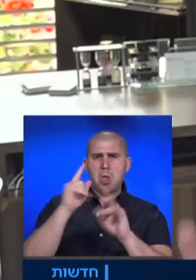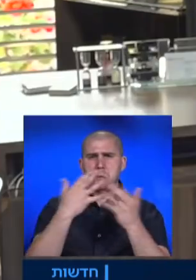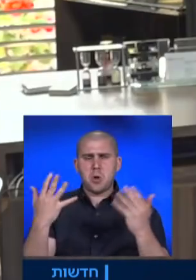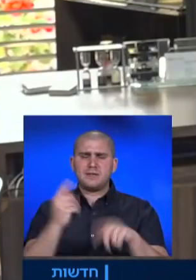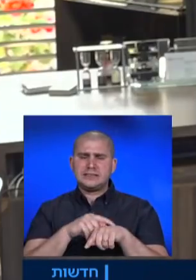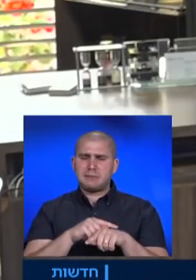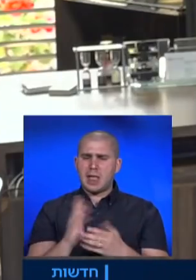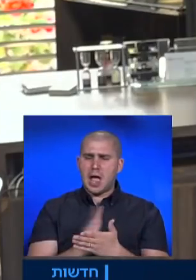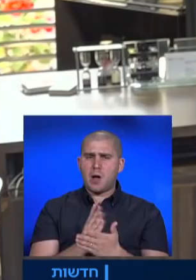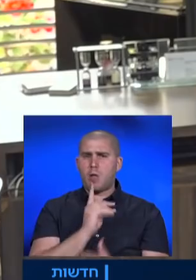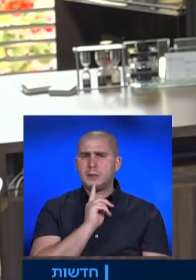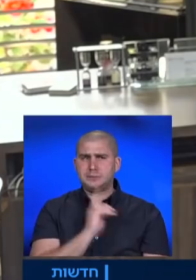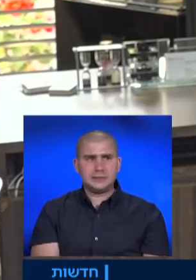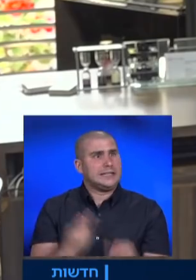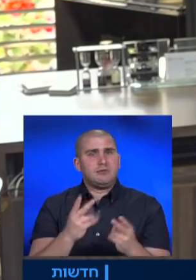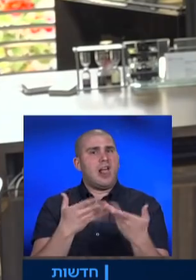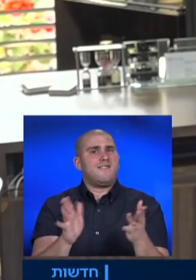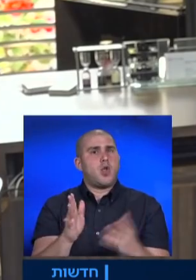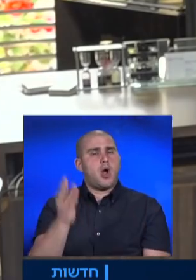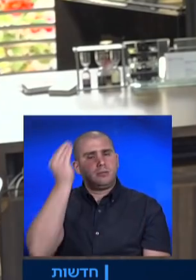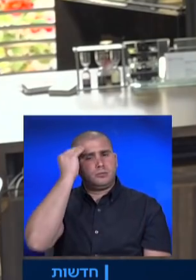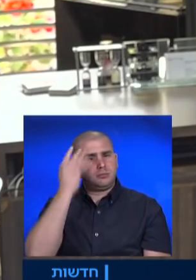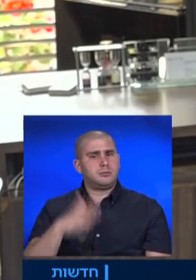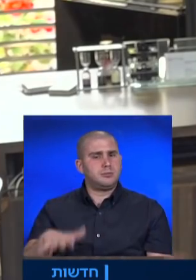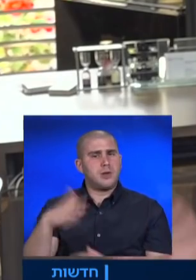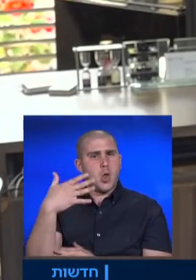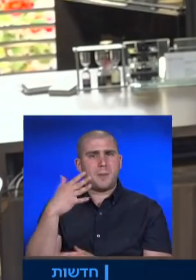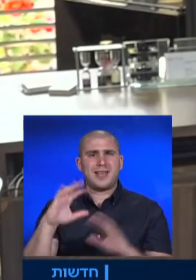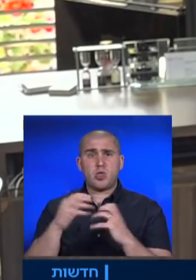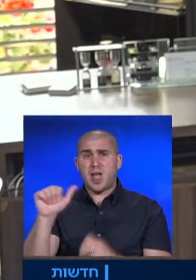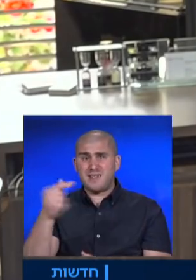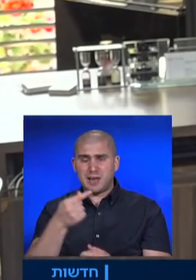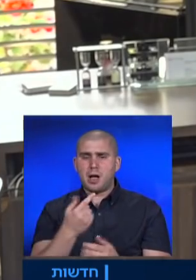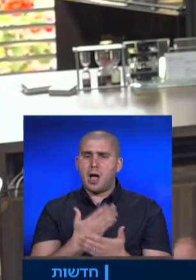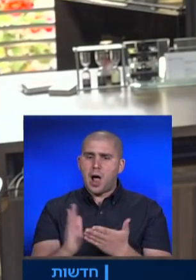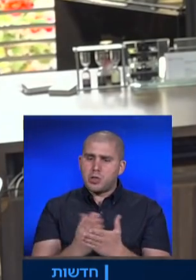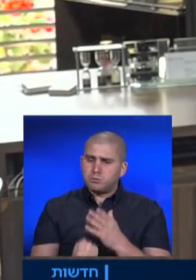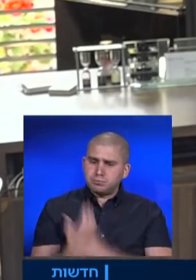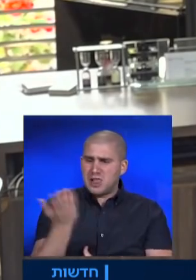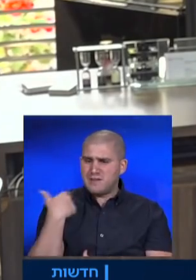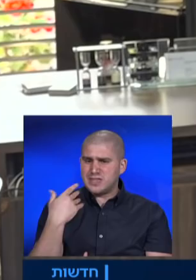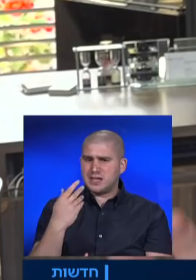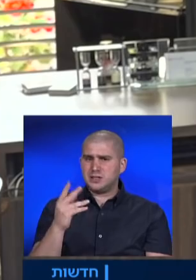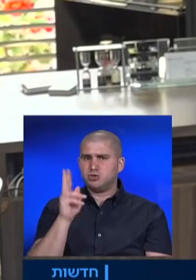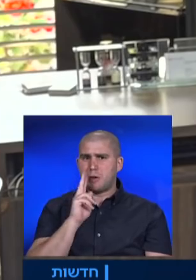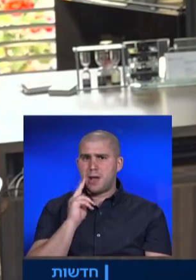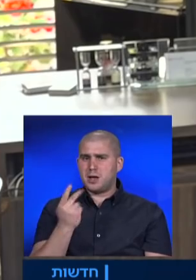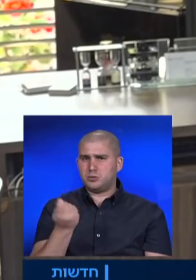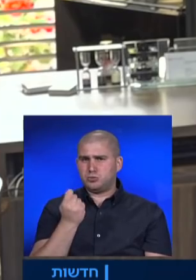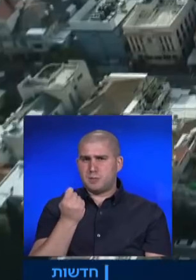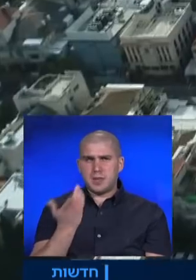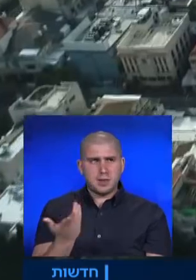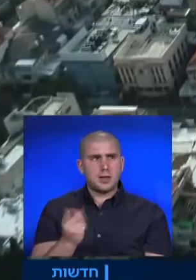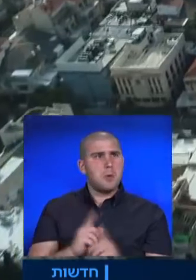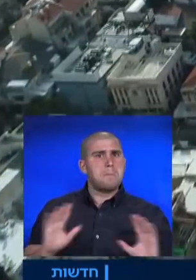אי אפשר לפתוח מערכת חינוך לאומית בכיתות א' עד ג' מהחלטות שנולדות ערב כניסת השבת, בבהילות, עם הוראות סותרות